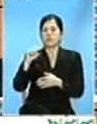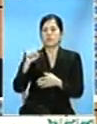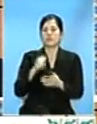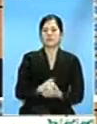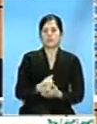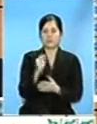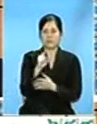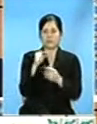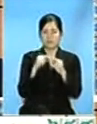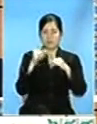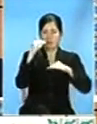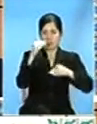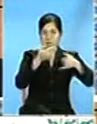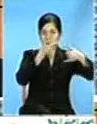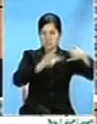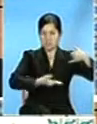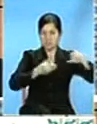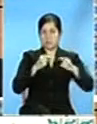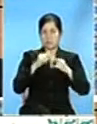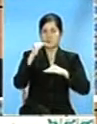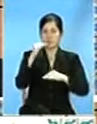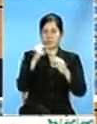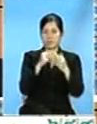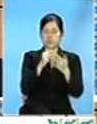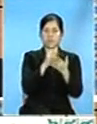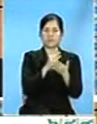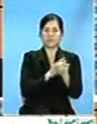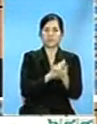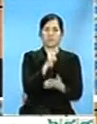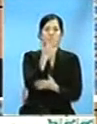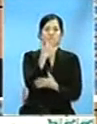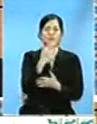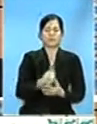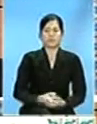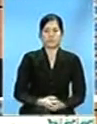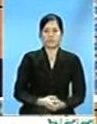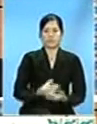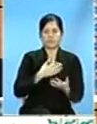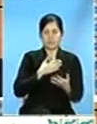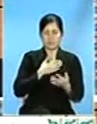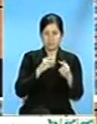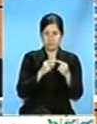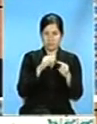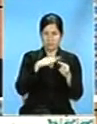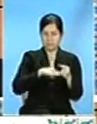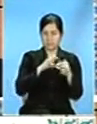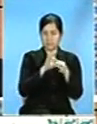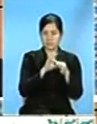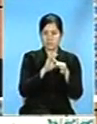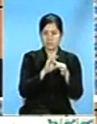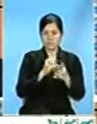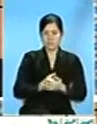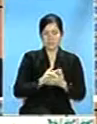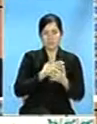ไม่มีการกำหนดคุณสมบัติและไม่มีการกำหนดวาระผมมีความเป็นห่วงครับผ